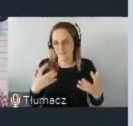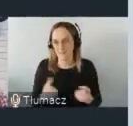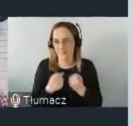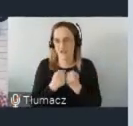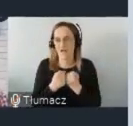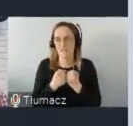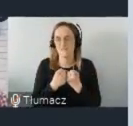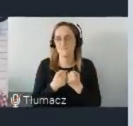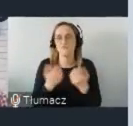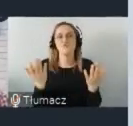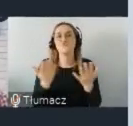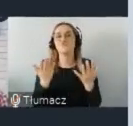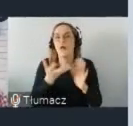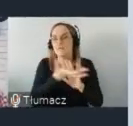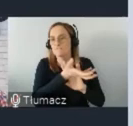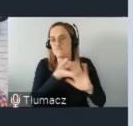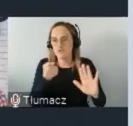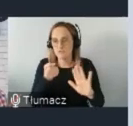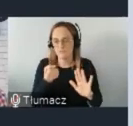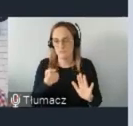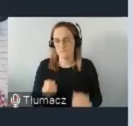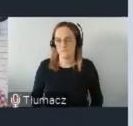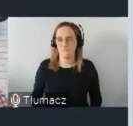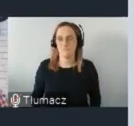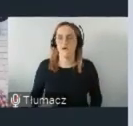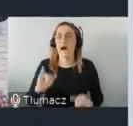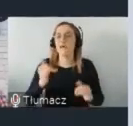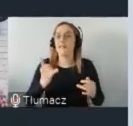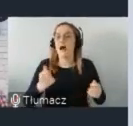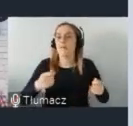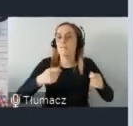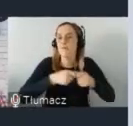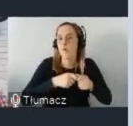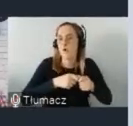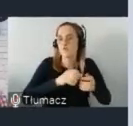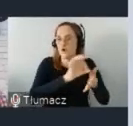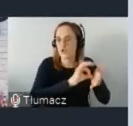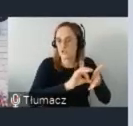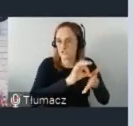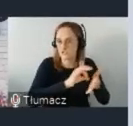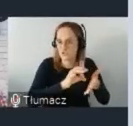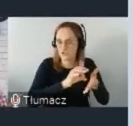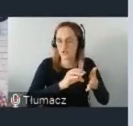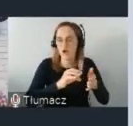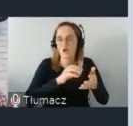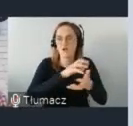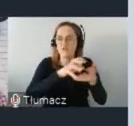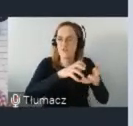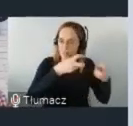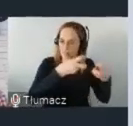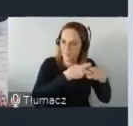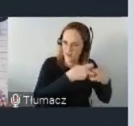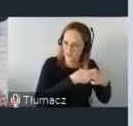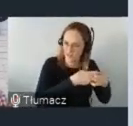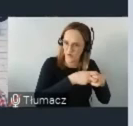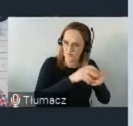żebyście wiedzieli, gdzie to pobrać. Czyli jak połączyć rysowanie z rzeczywistością rozszerzoną.